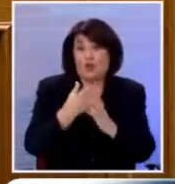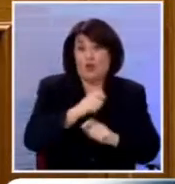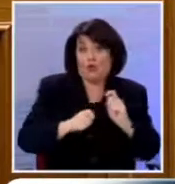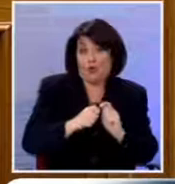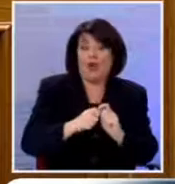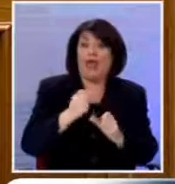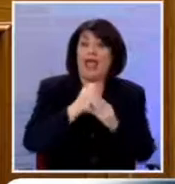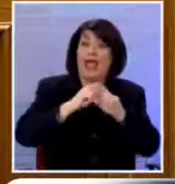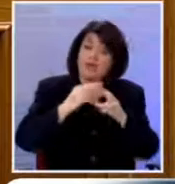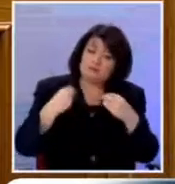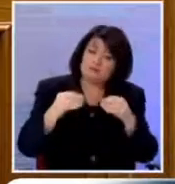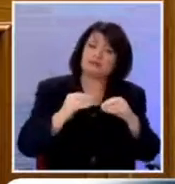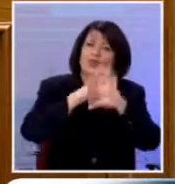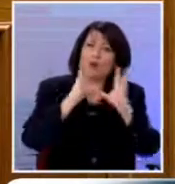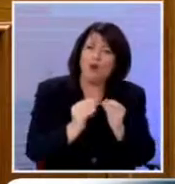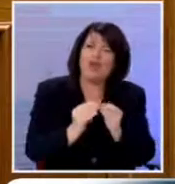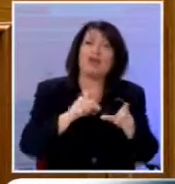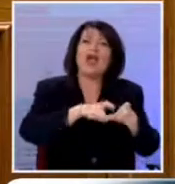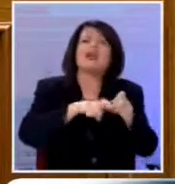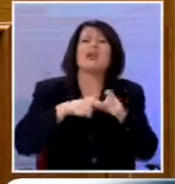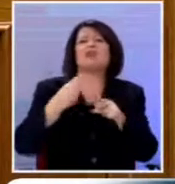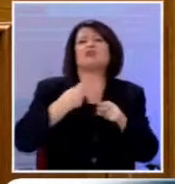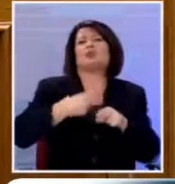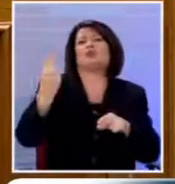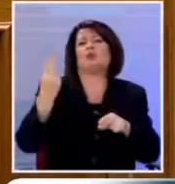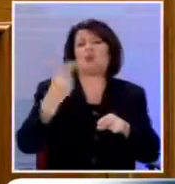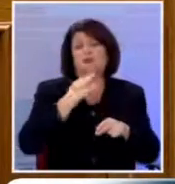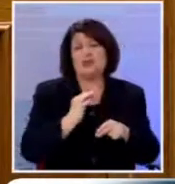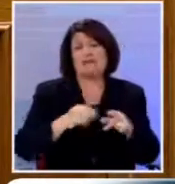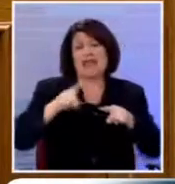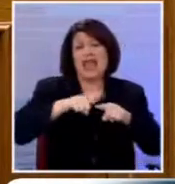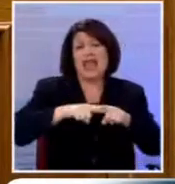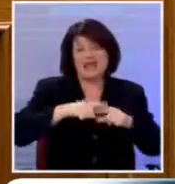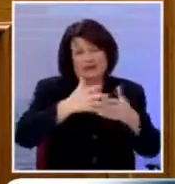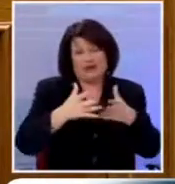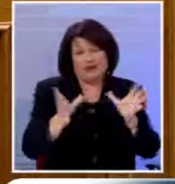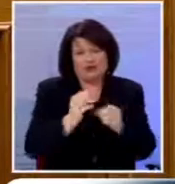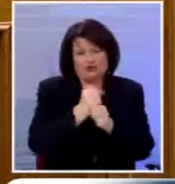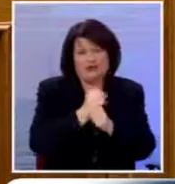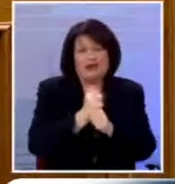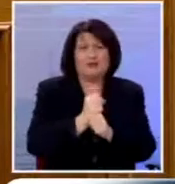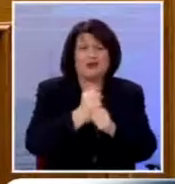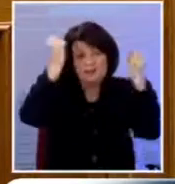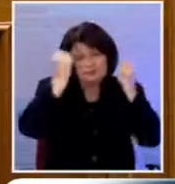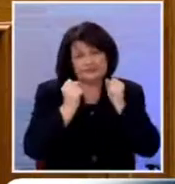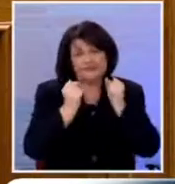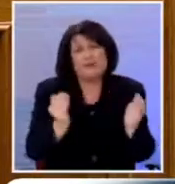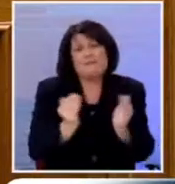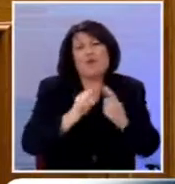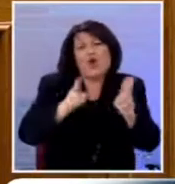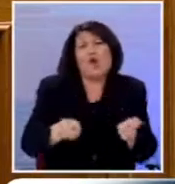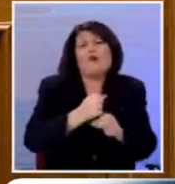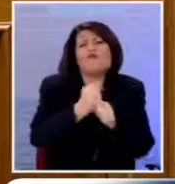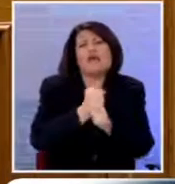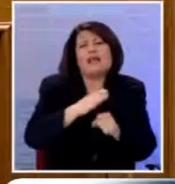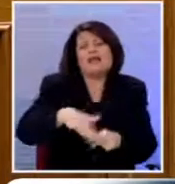λιάν εμπόριο στις μεγάλες πολυεθνικές, εξοντώνοντας την ελληνική φαρμακοβιομηχανία και το μικρομεσαίο φαρμακείο της